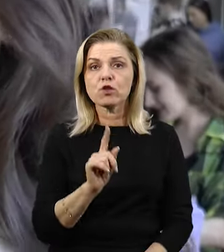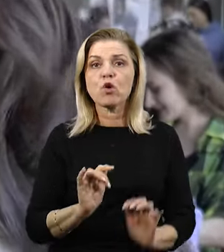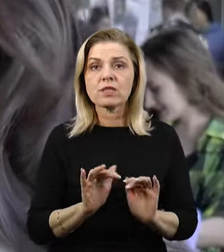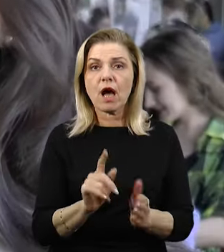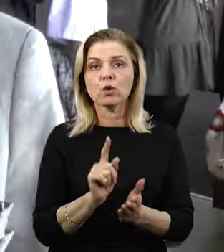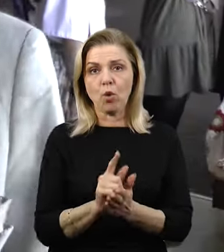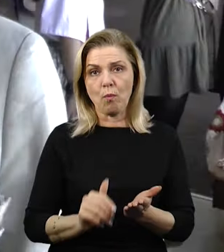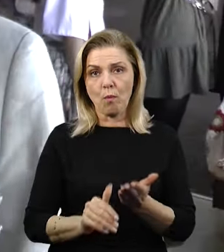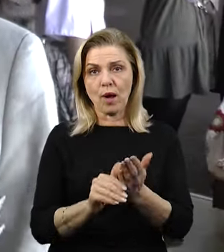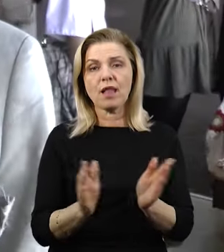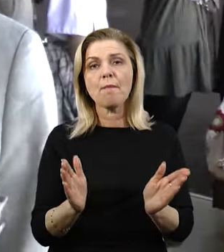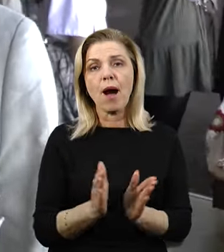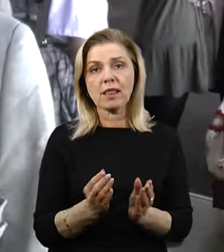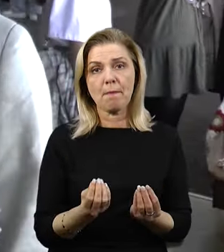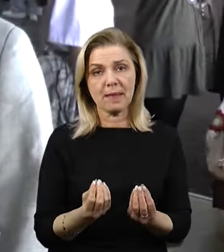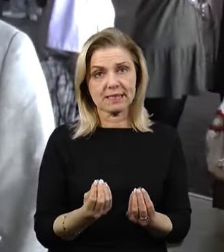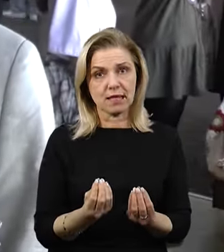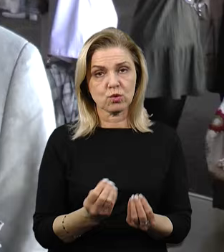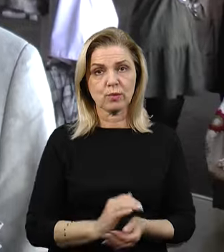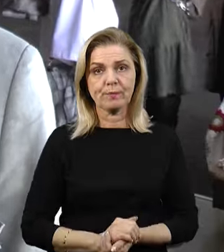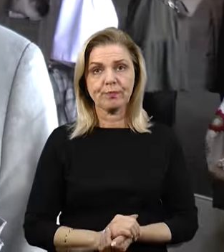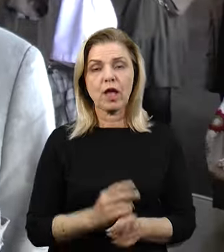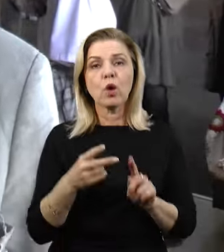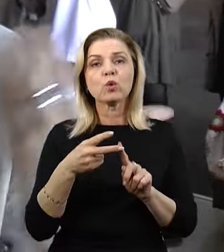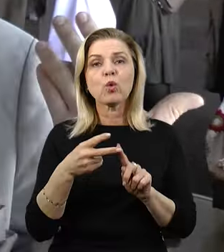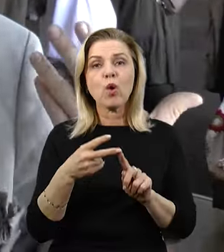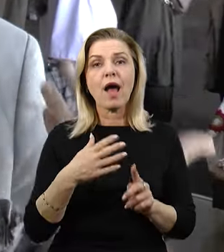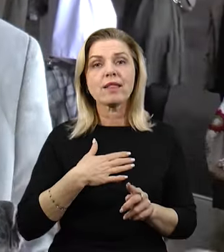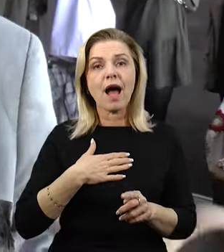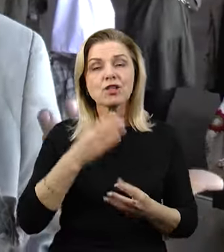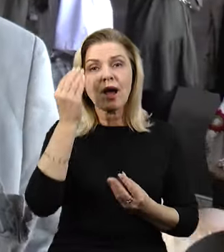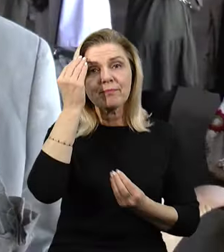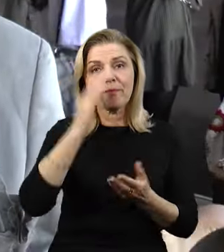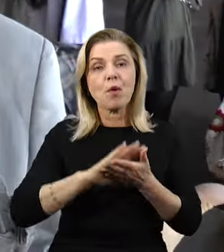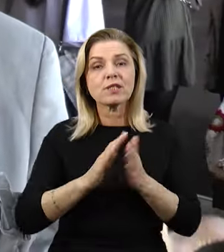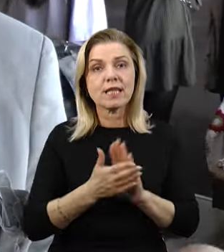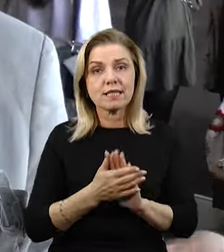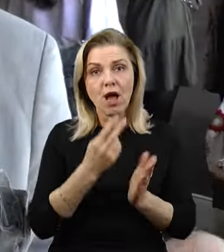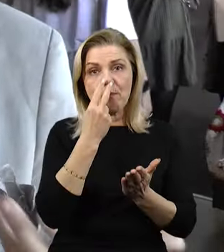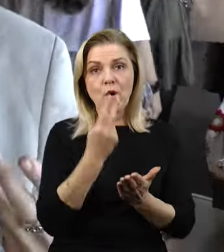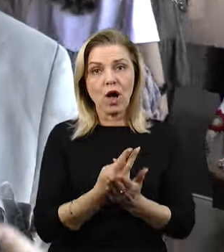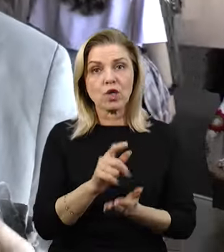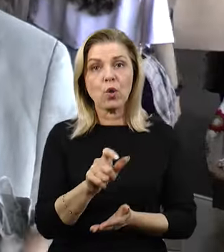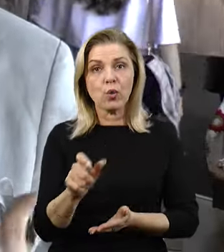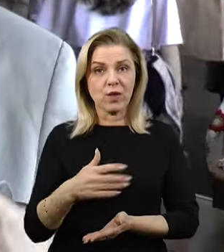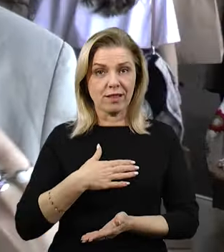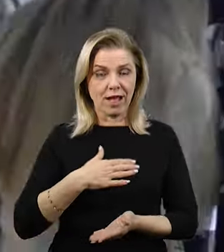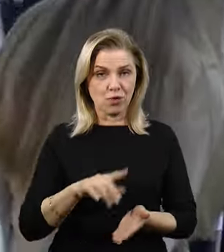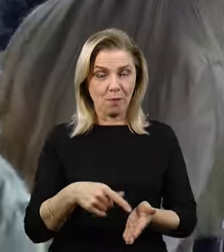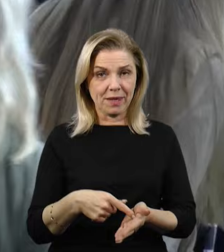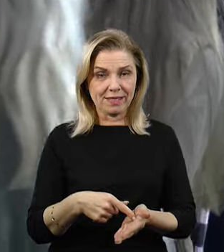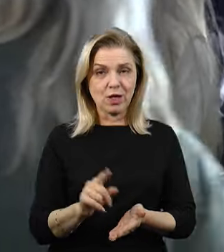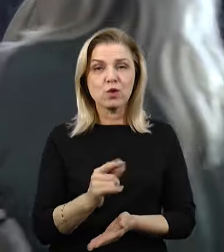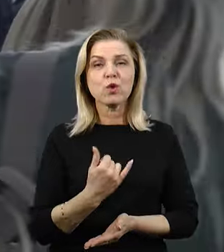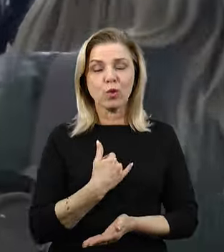малому бізнесу. Друга чергова наша позиція – це все ж таки показати людям нашого міста, що у нас